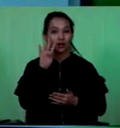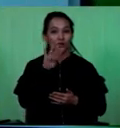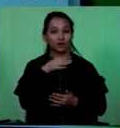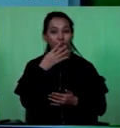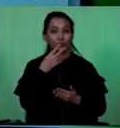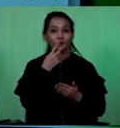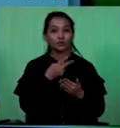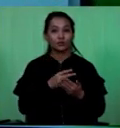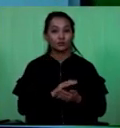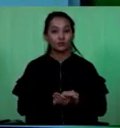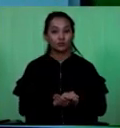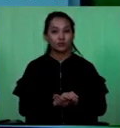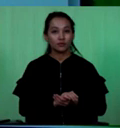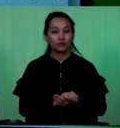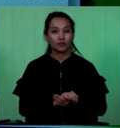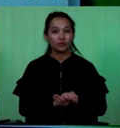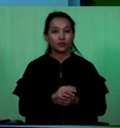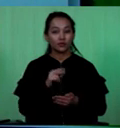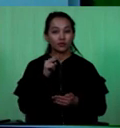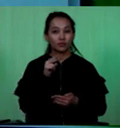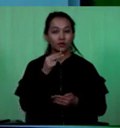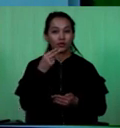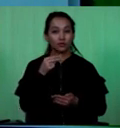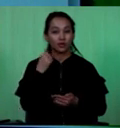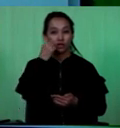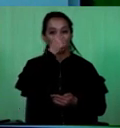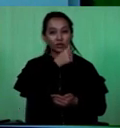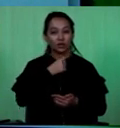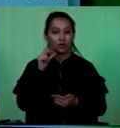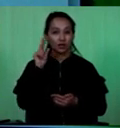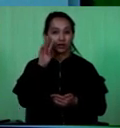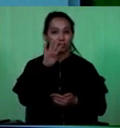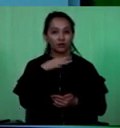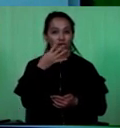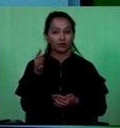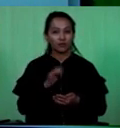ko'rsatib o'tsam. Mana bu 2020-yil kalendari.